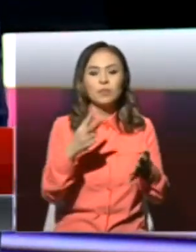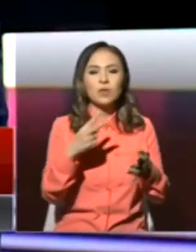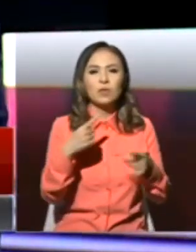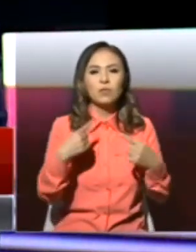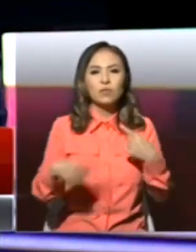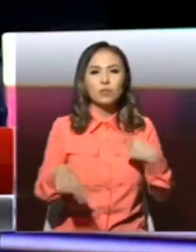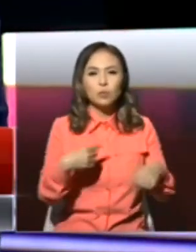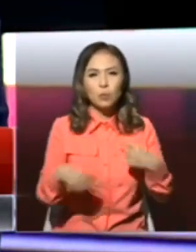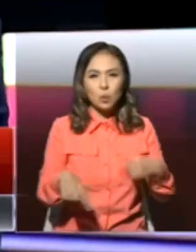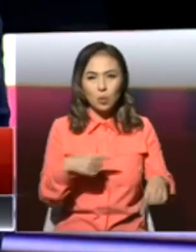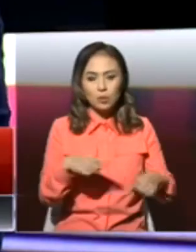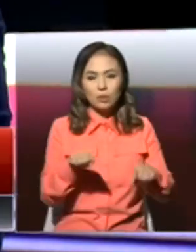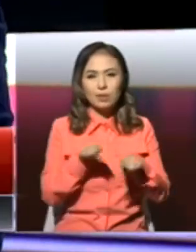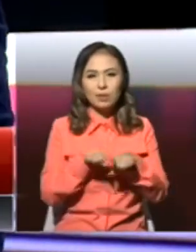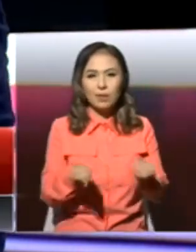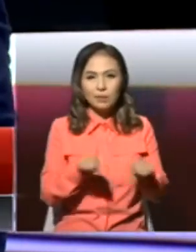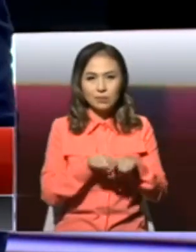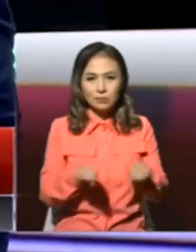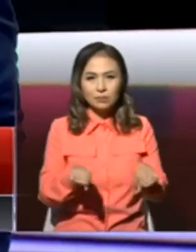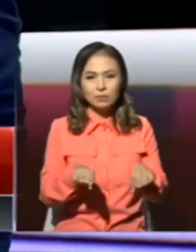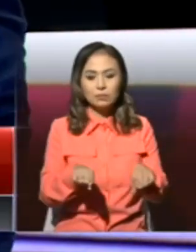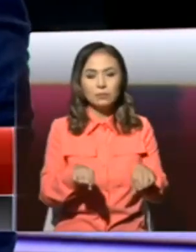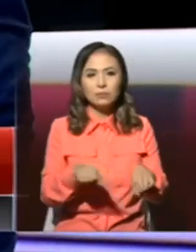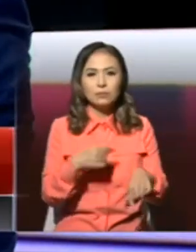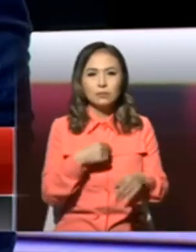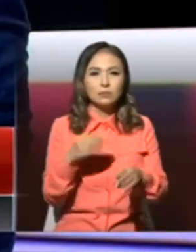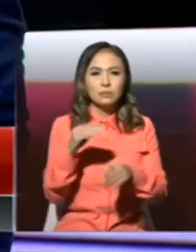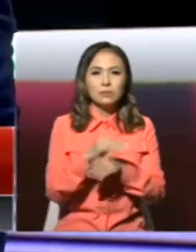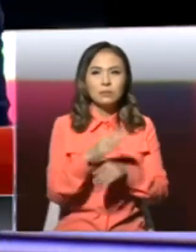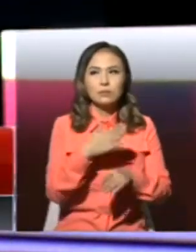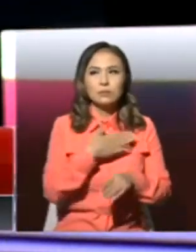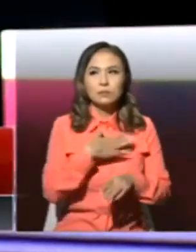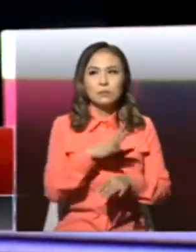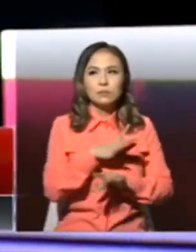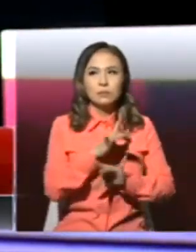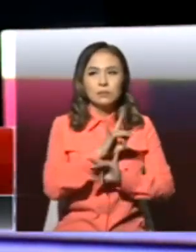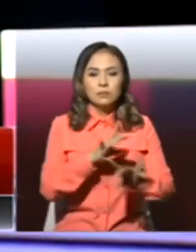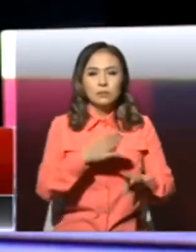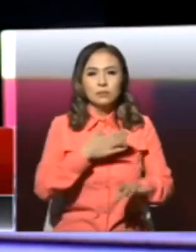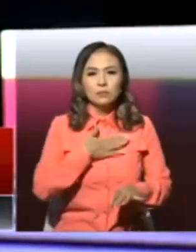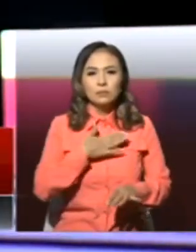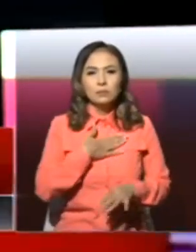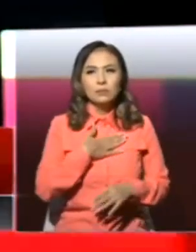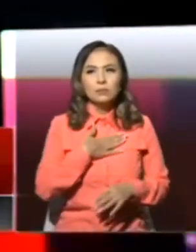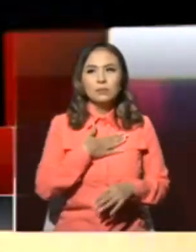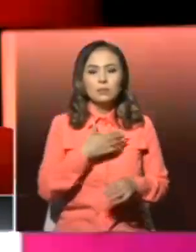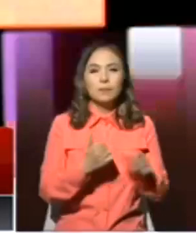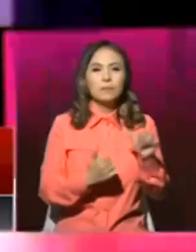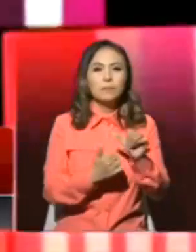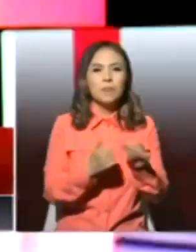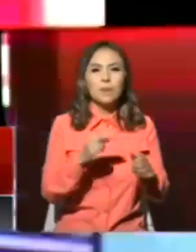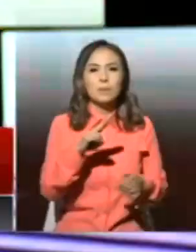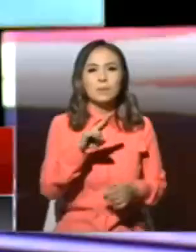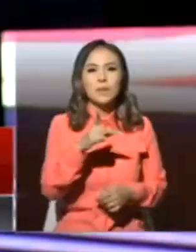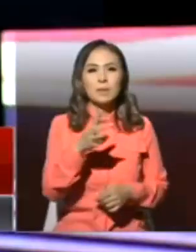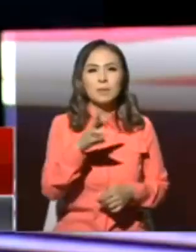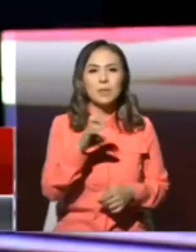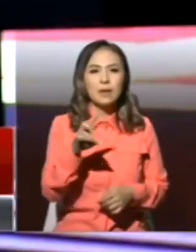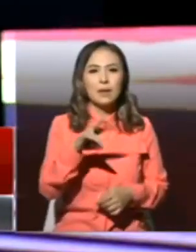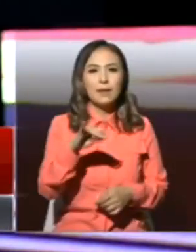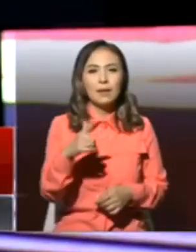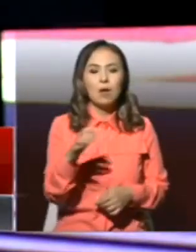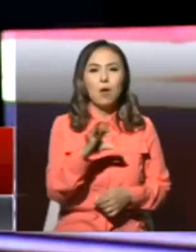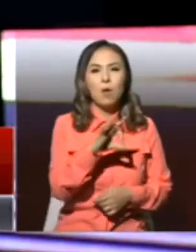дәріптейді, қолдайды. Оның ішінде мен айтып кеттім өзім сауалымда да, тіпті біздің премьер-лигамыздың атының өзі